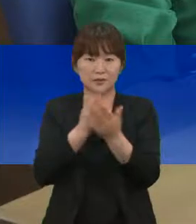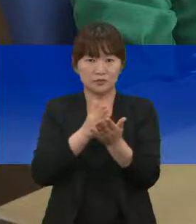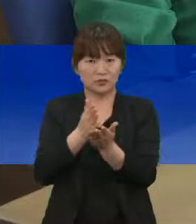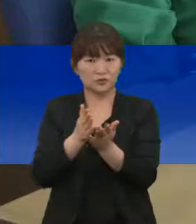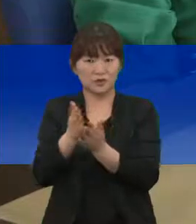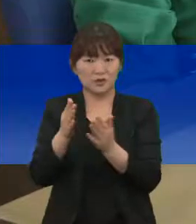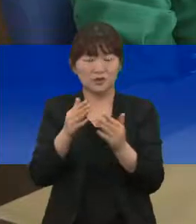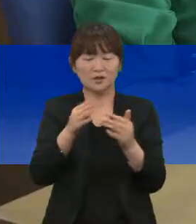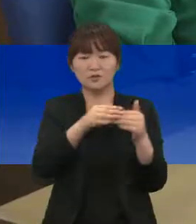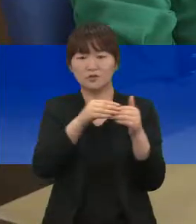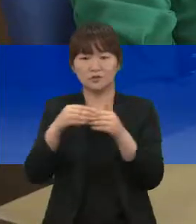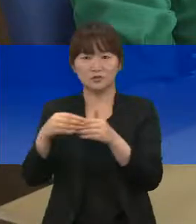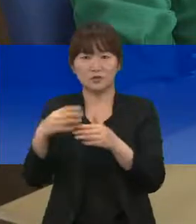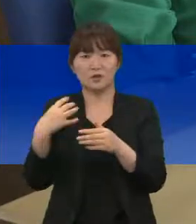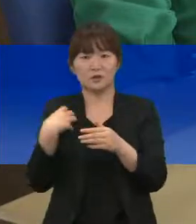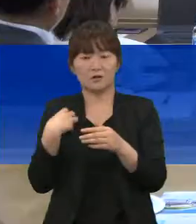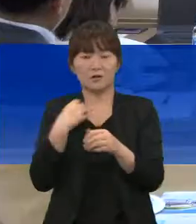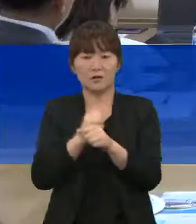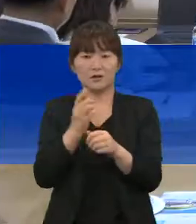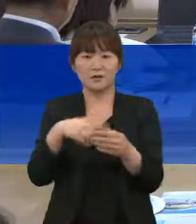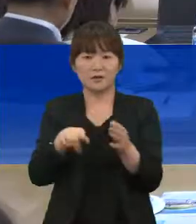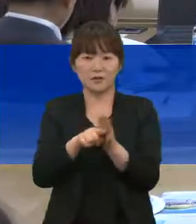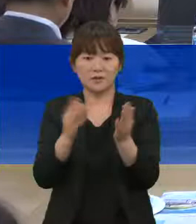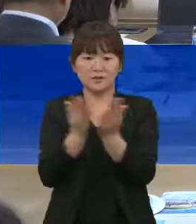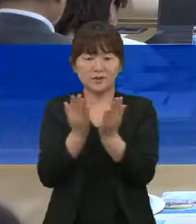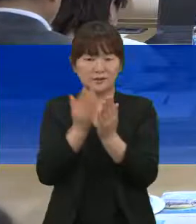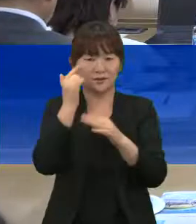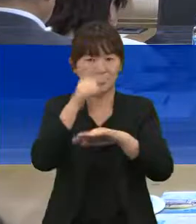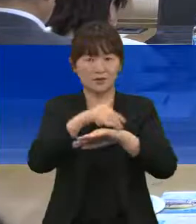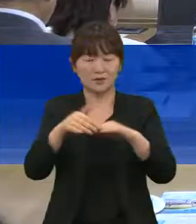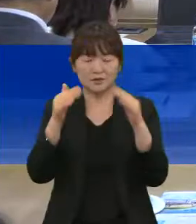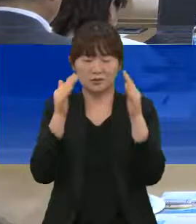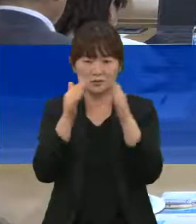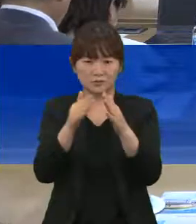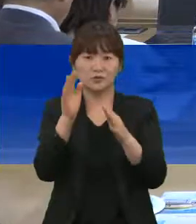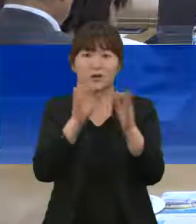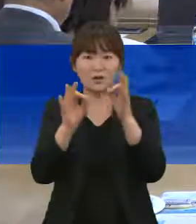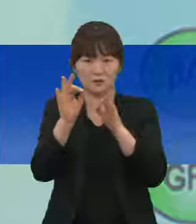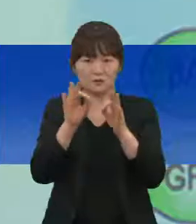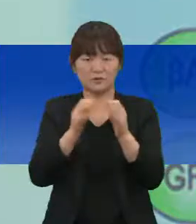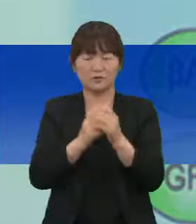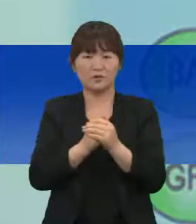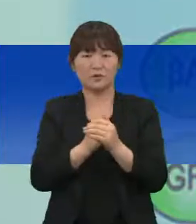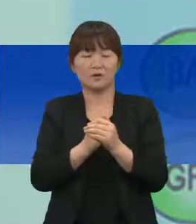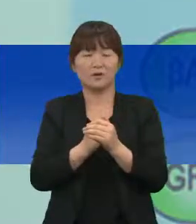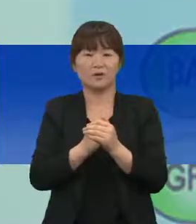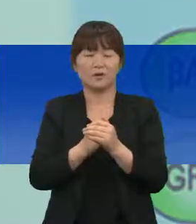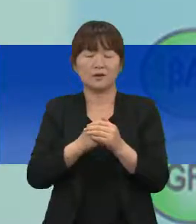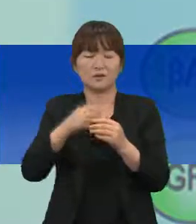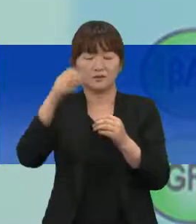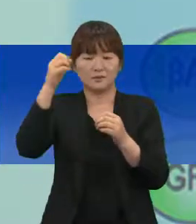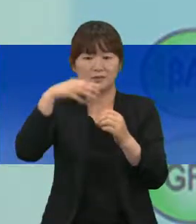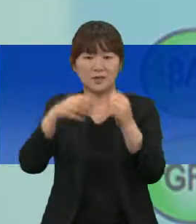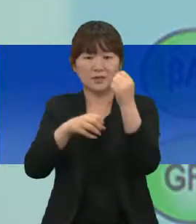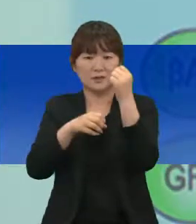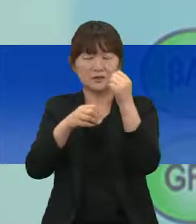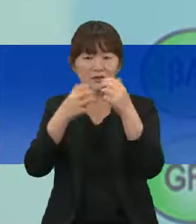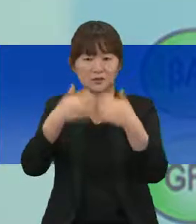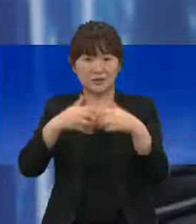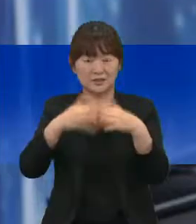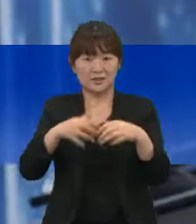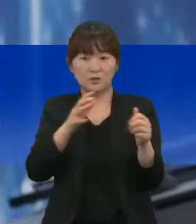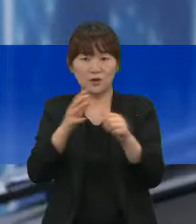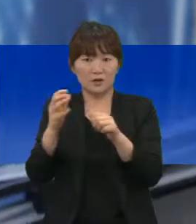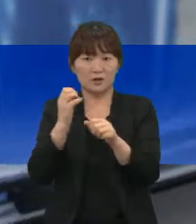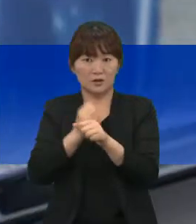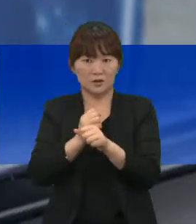개발 분야에서 주도적인 역할을 수행하기 위한 대응 전략을 집중 모색했으며 4세대 방사광 가속기 활용을